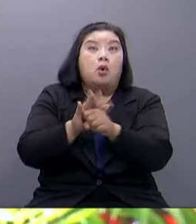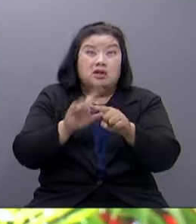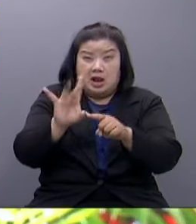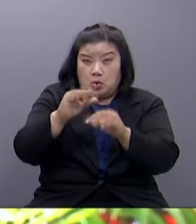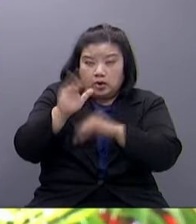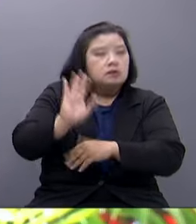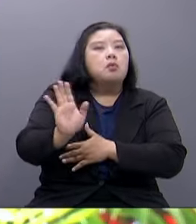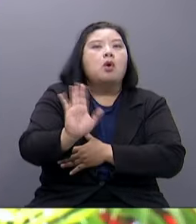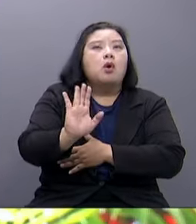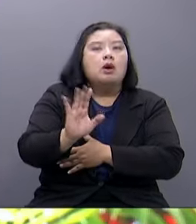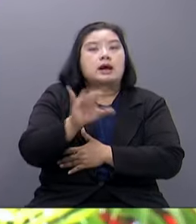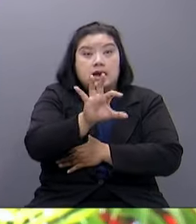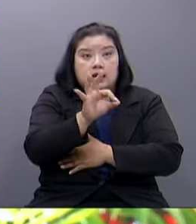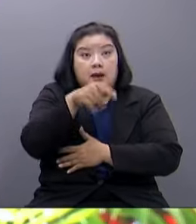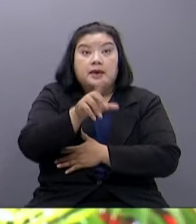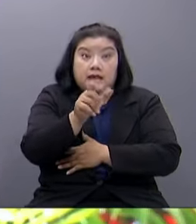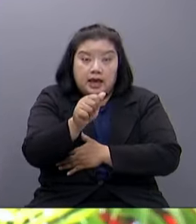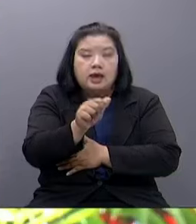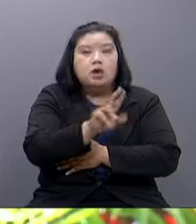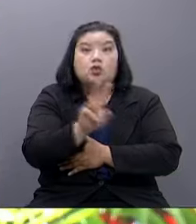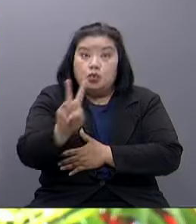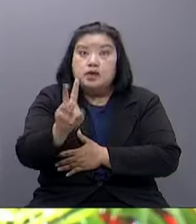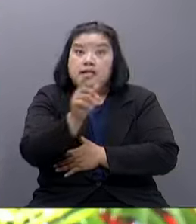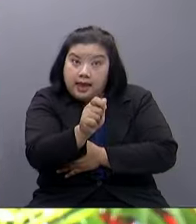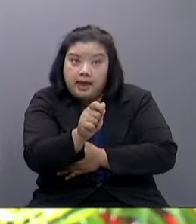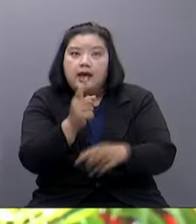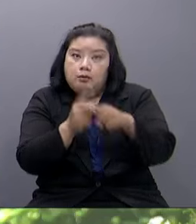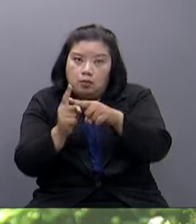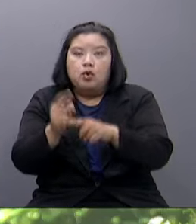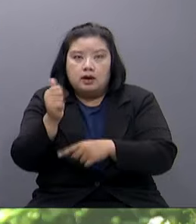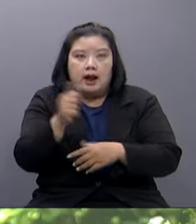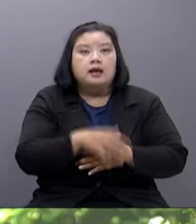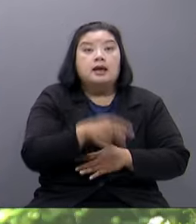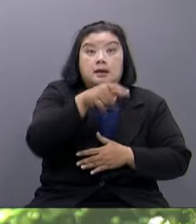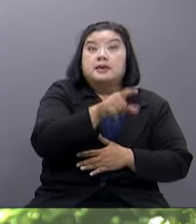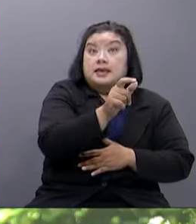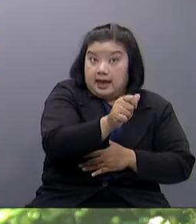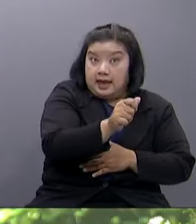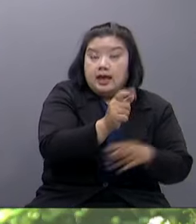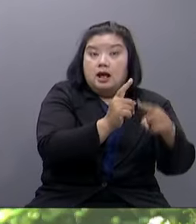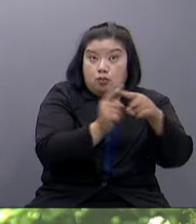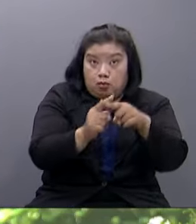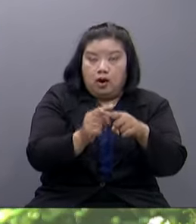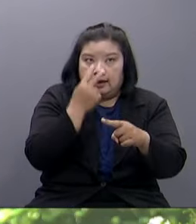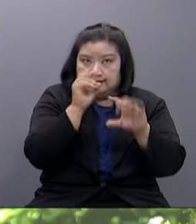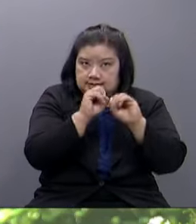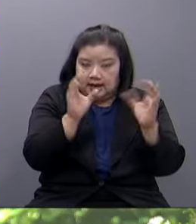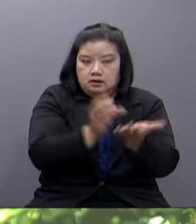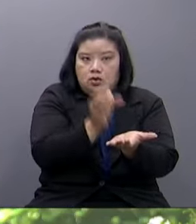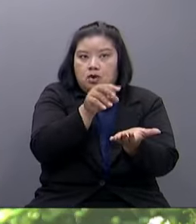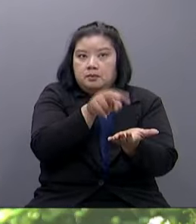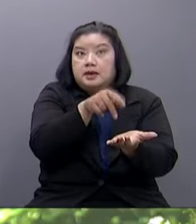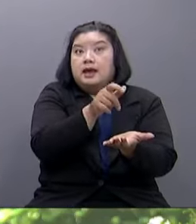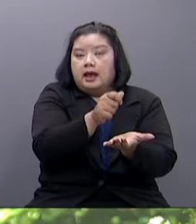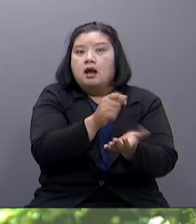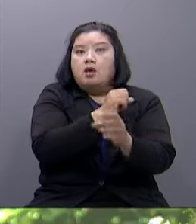็เลอกแบม PA แบปองกั UVA ด้วยอัี้สำคัญPA นี่คือเป็นตัวอกษรที่บอกวาคลิมกแดนั้จะป้อง